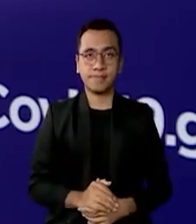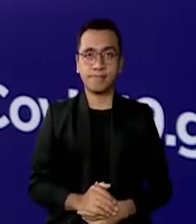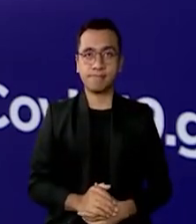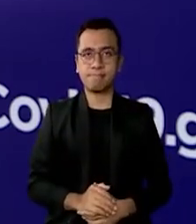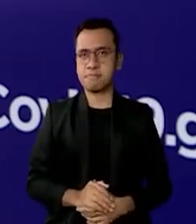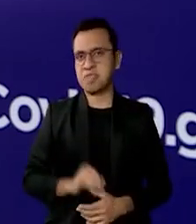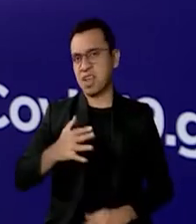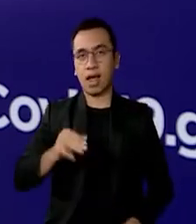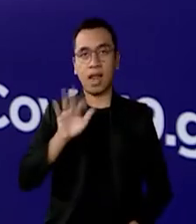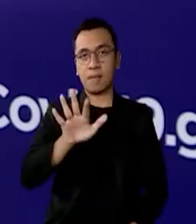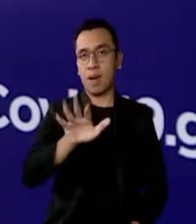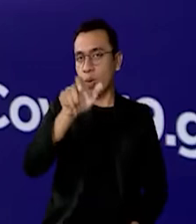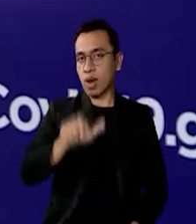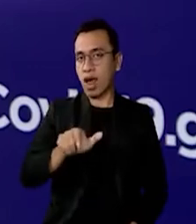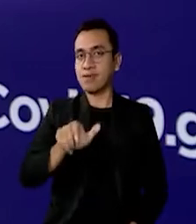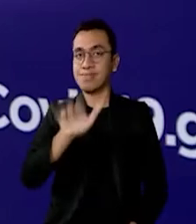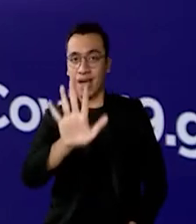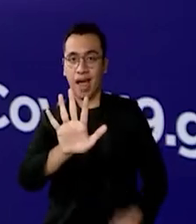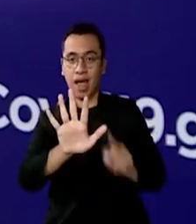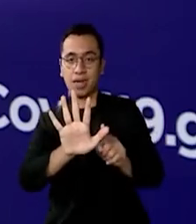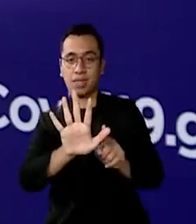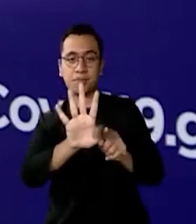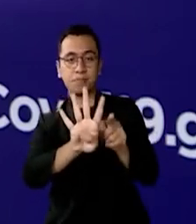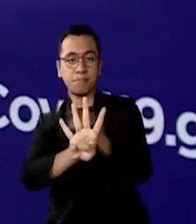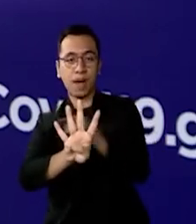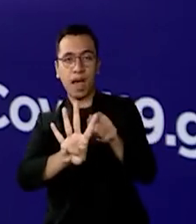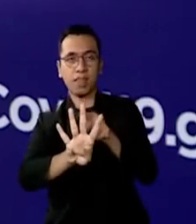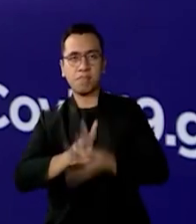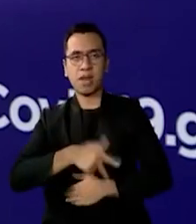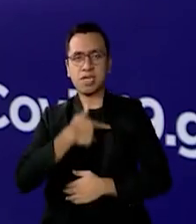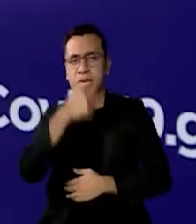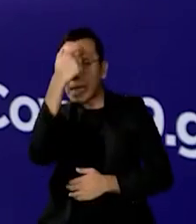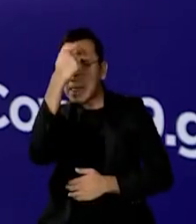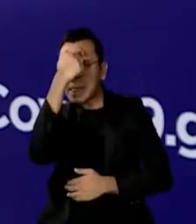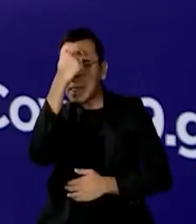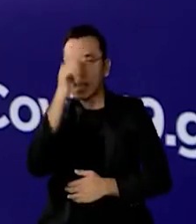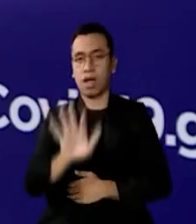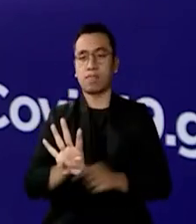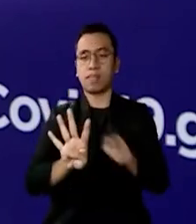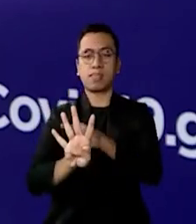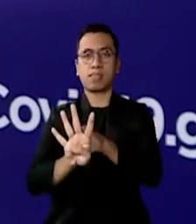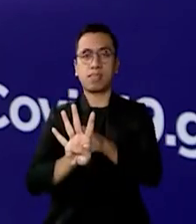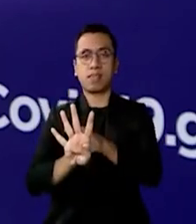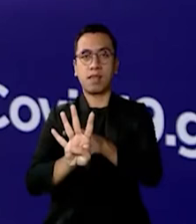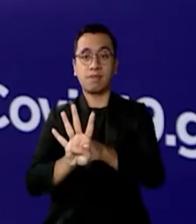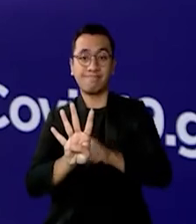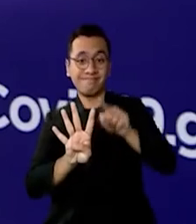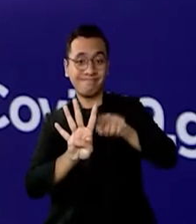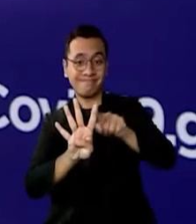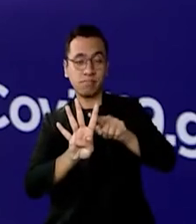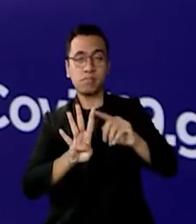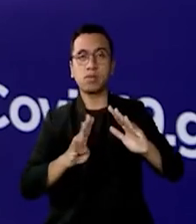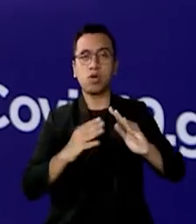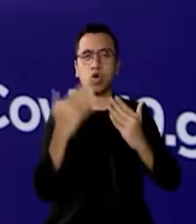lima orang itu empat orang dalam keadaan tidak enak badan ada yang Bahkan satu orang ini sudah